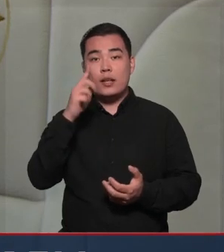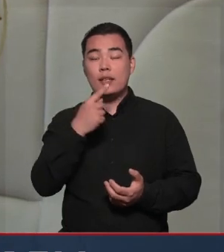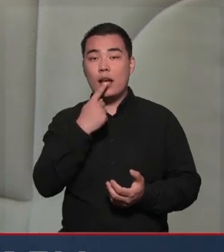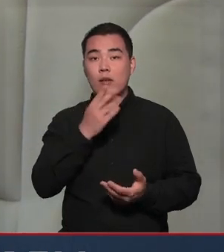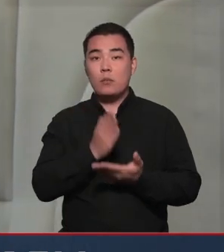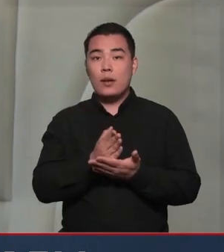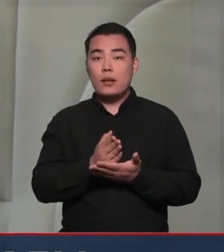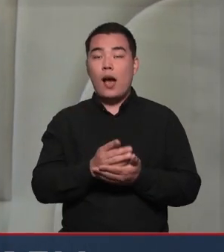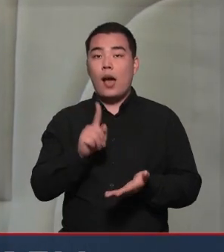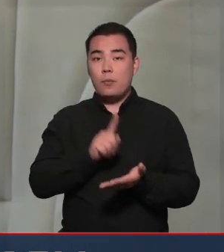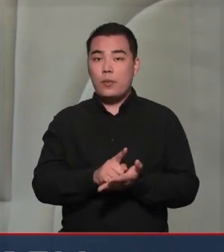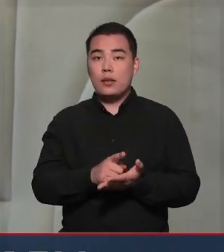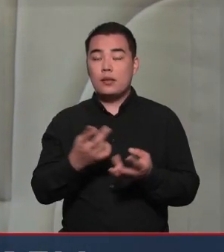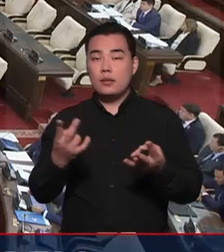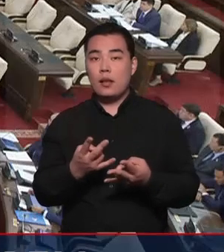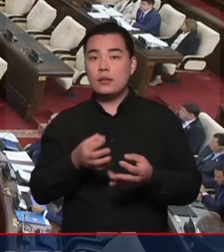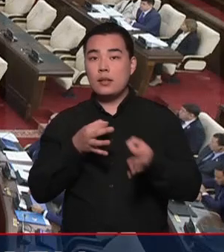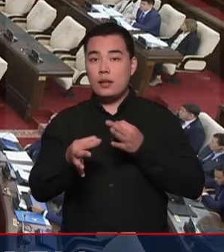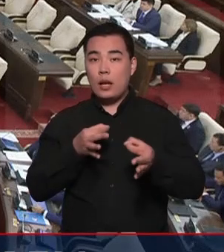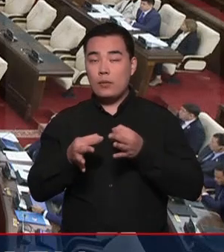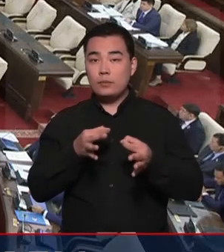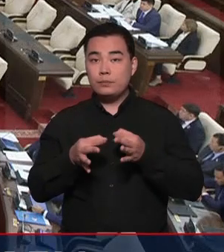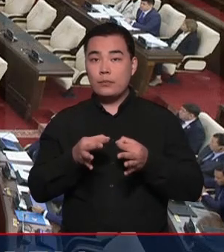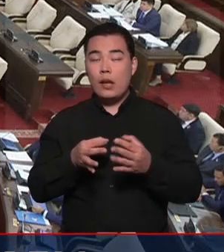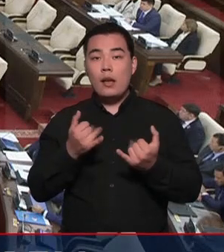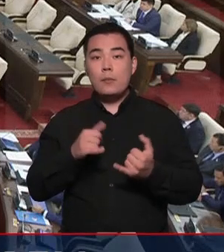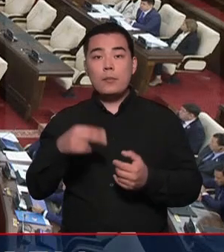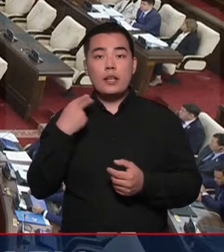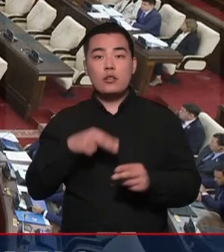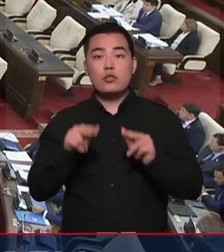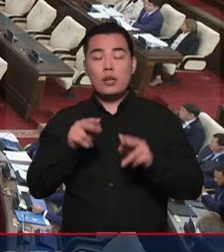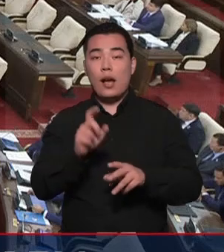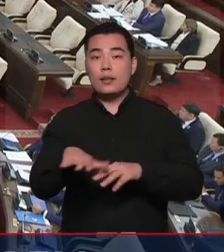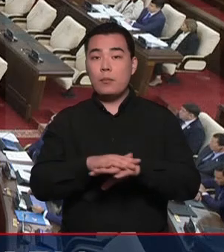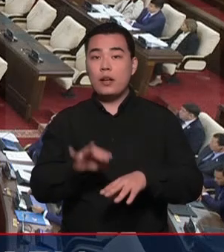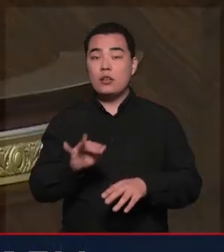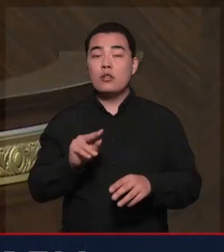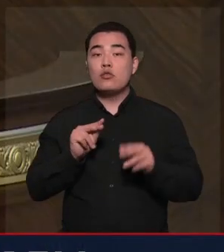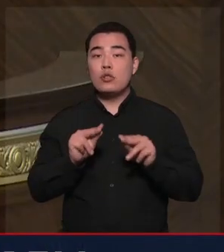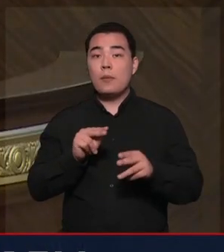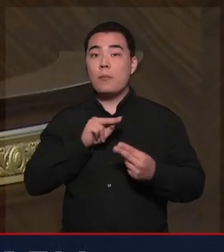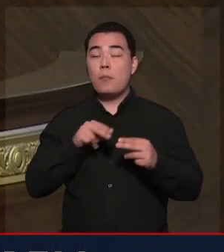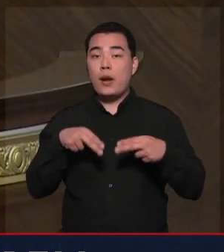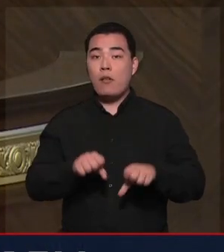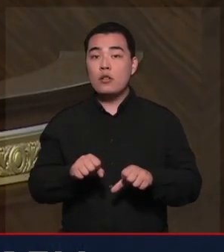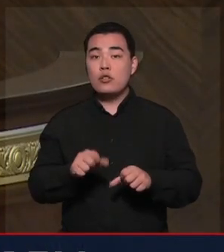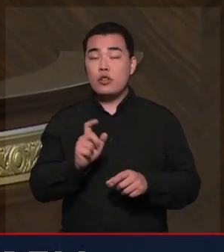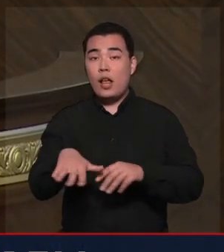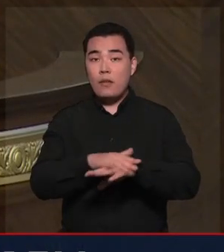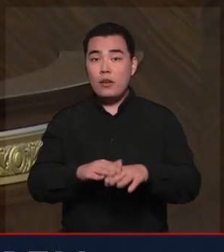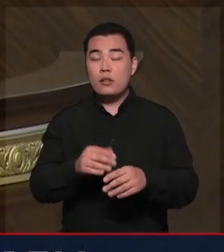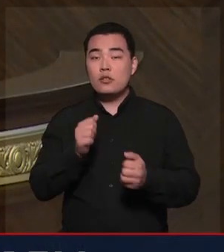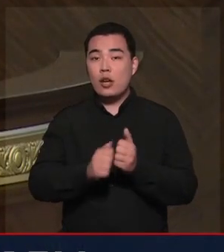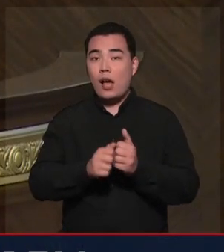қызмет көрсетуге міндетті деп жазу керек заңға. Президент адал азамат, адал еңбек, адал табыс қағидаты жайлы жиі айтады.